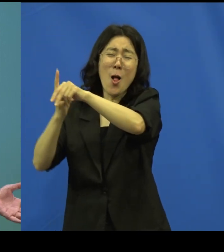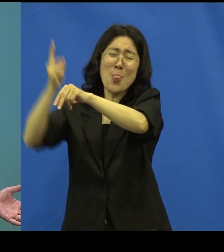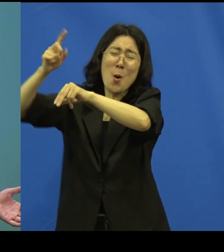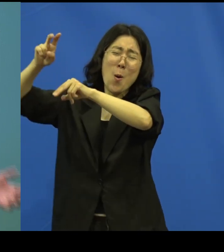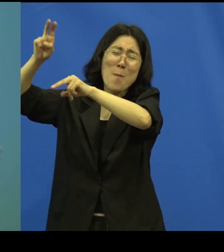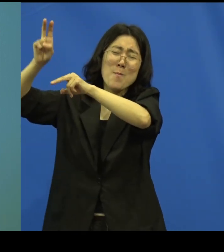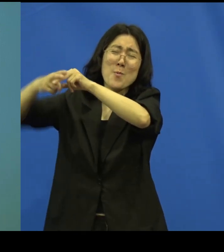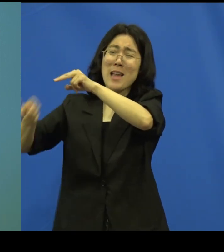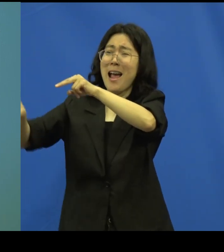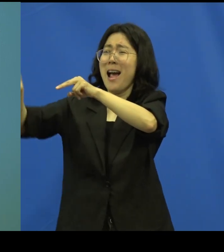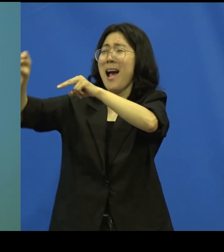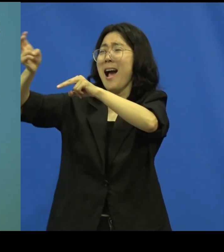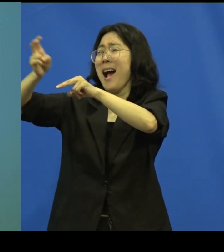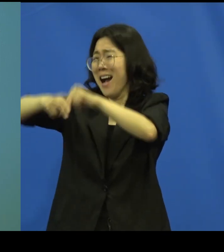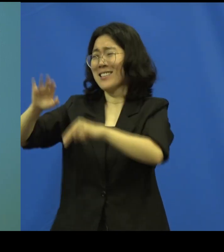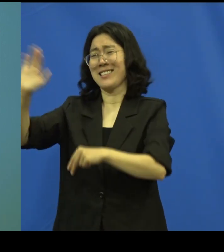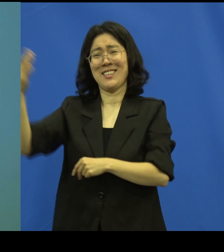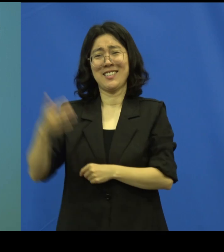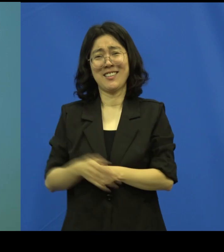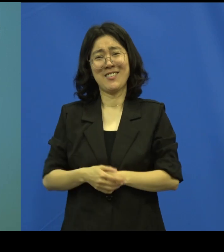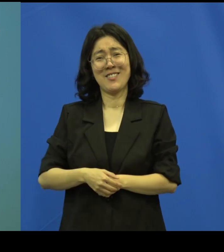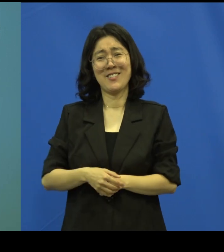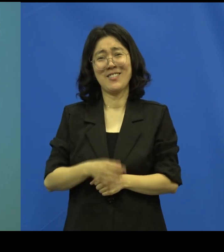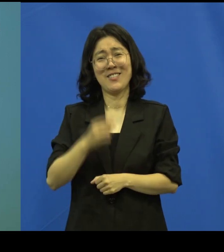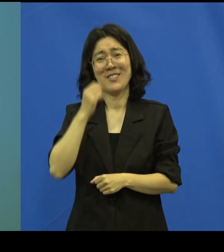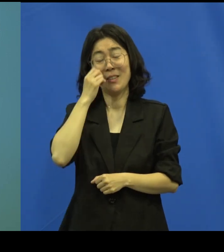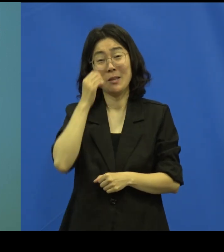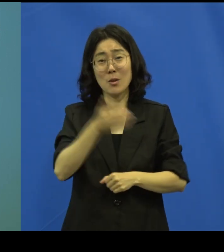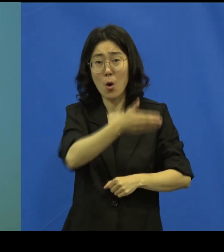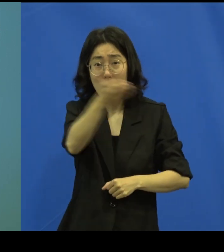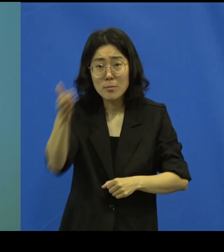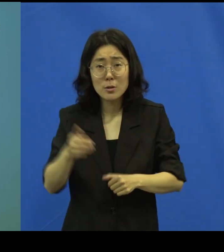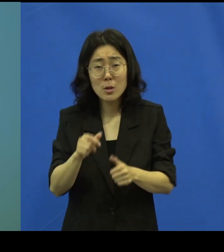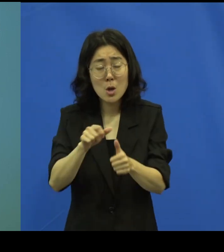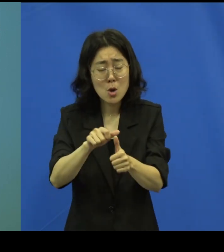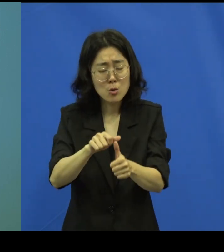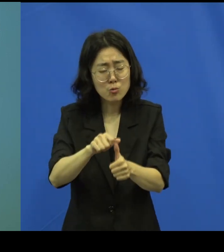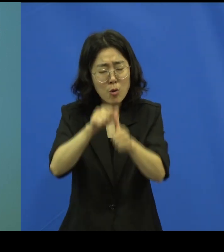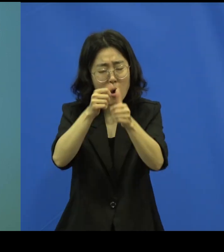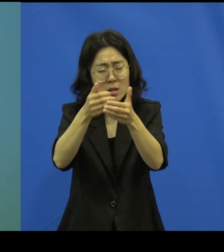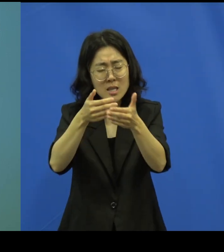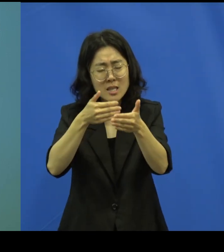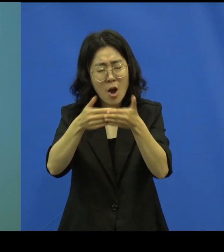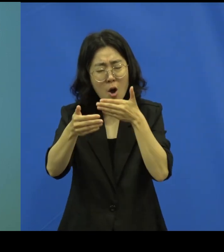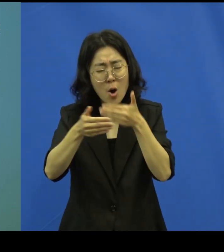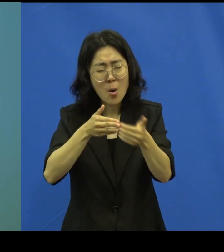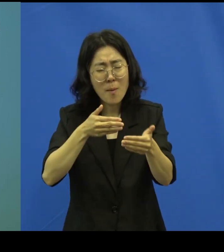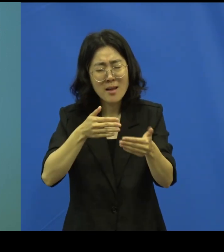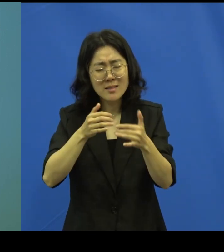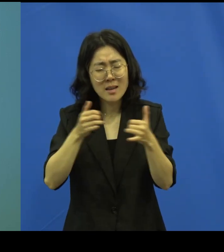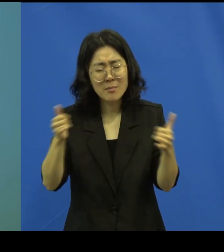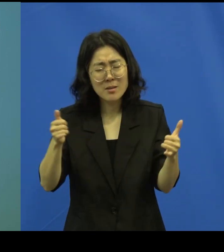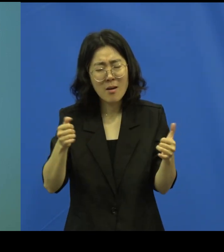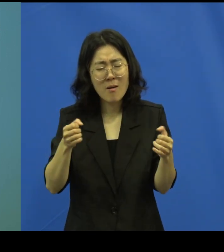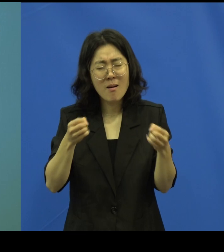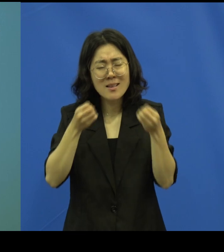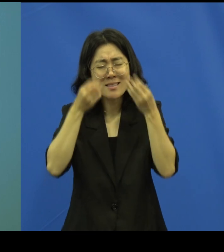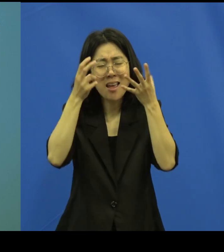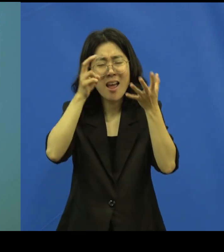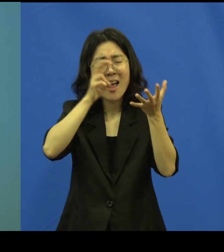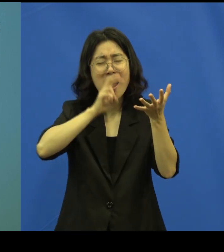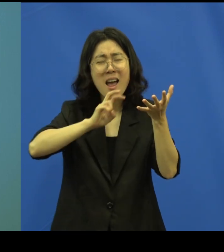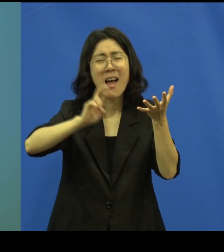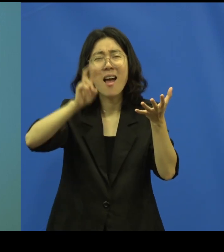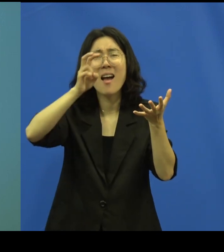비교할 자가 없습니다. 그래서 구원을 경험한 사람들은 그 어린 양을 노래합니다. 이것이 새 노래랍니다.